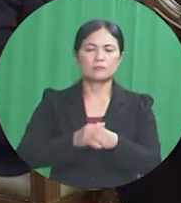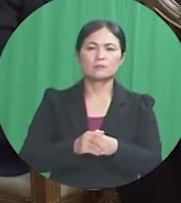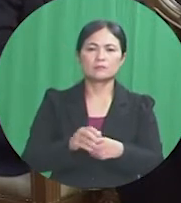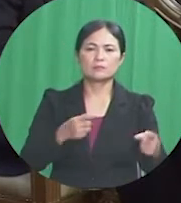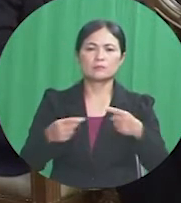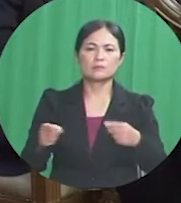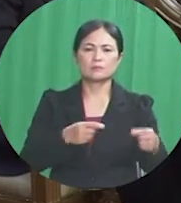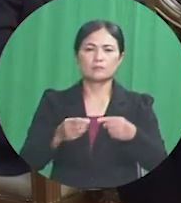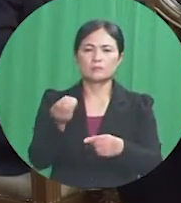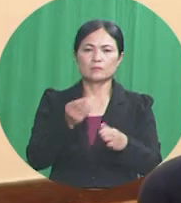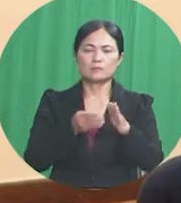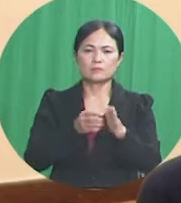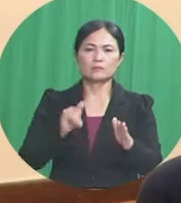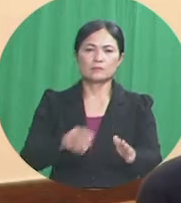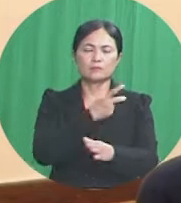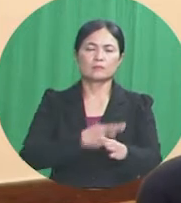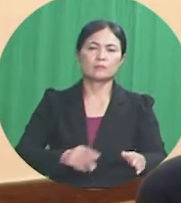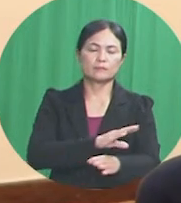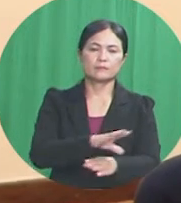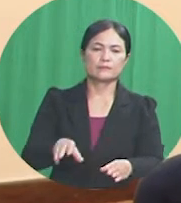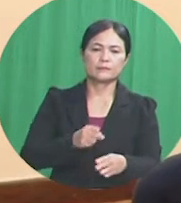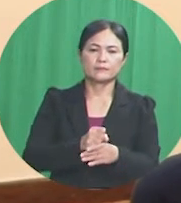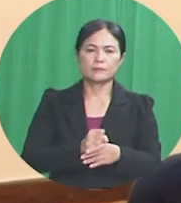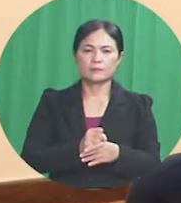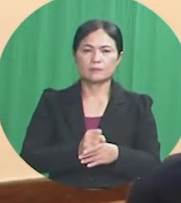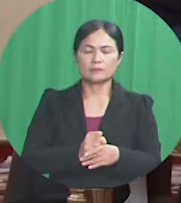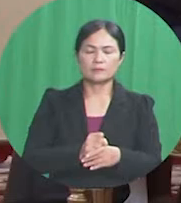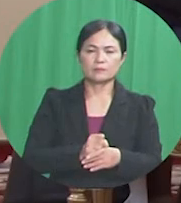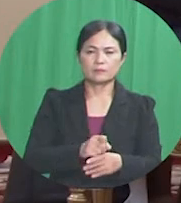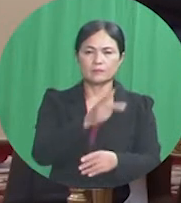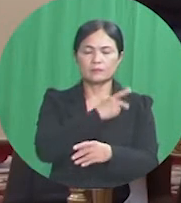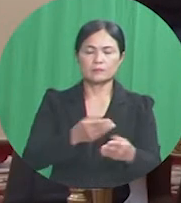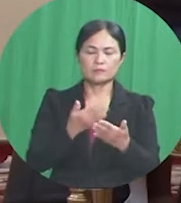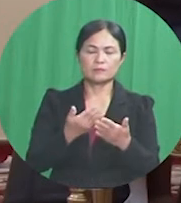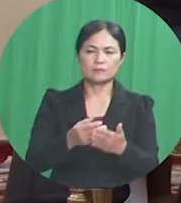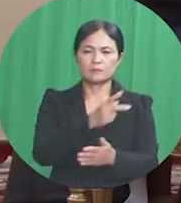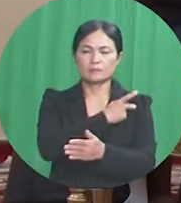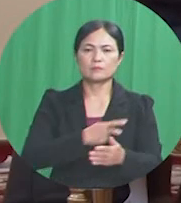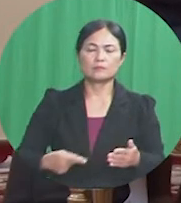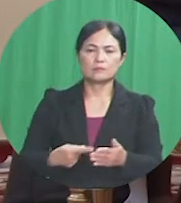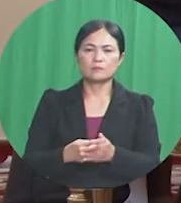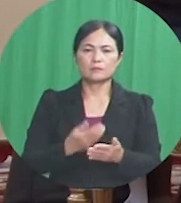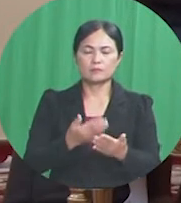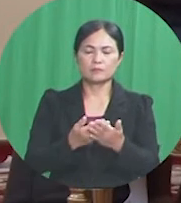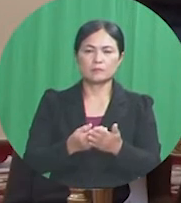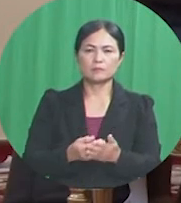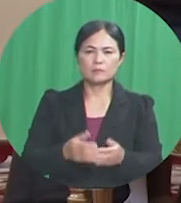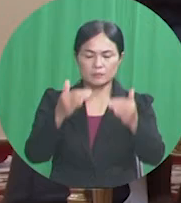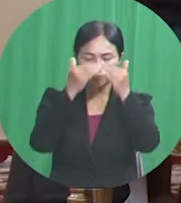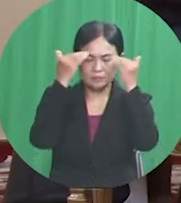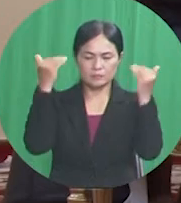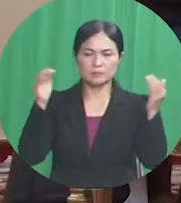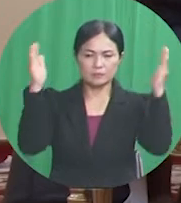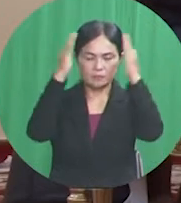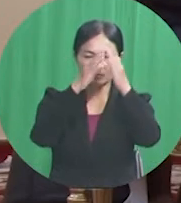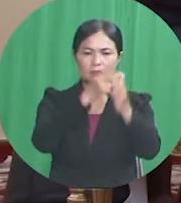យុទ្ធប្រឆាំងអំពើពុករលួយនៅព្រះរាជាណាចក្រកម្ពុជាក្នុងព្រះបរមនាមព្រះករុណាព្រះបាទសម្ដេចព្រះបរមនាថនរោត្តមសីហមុនី